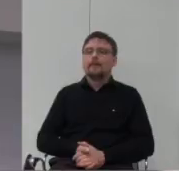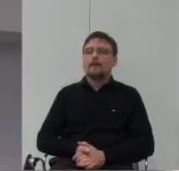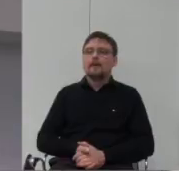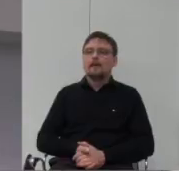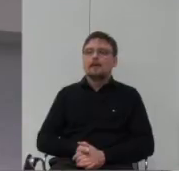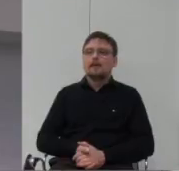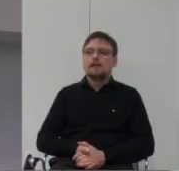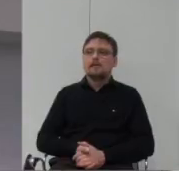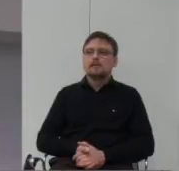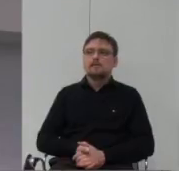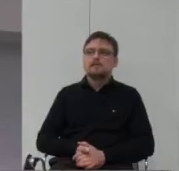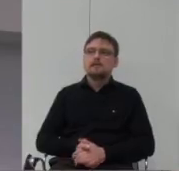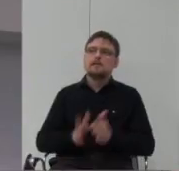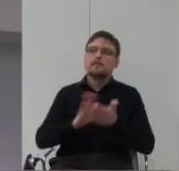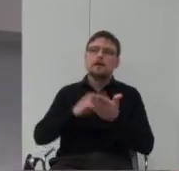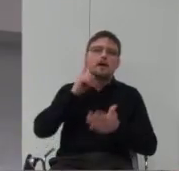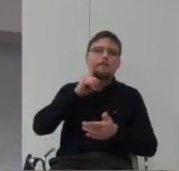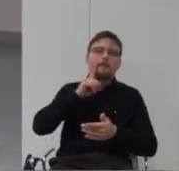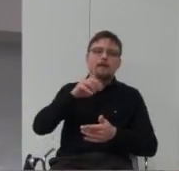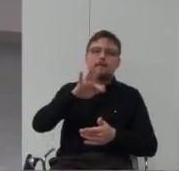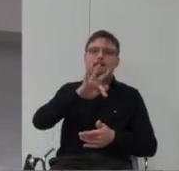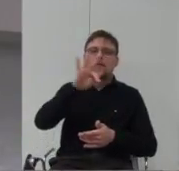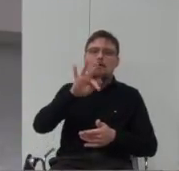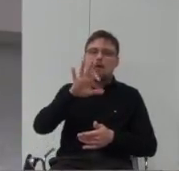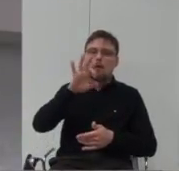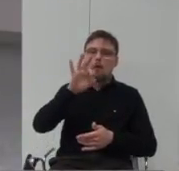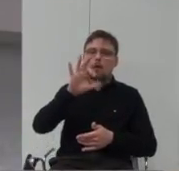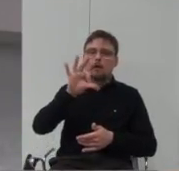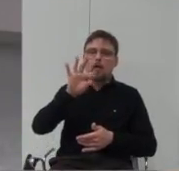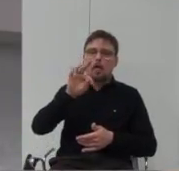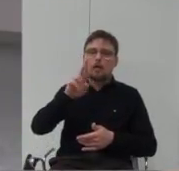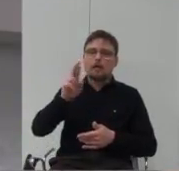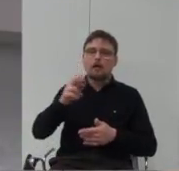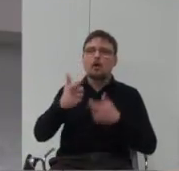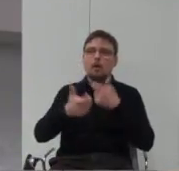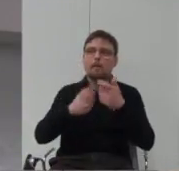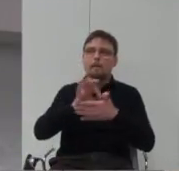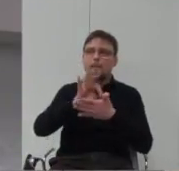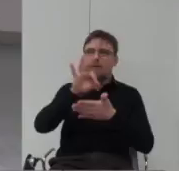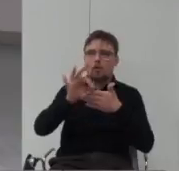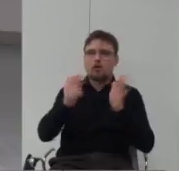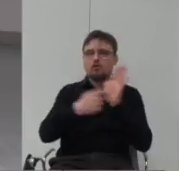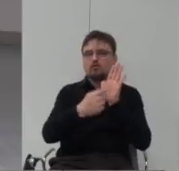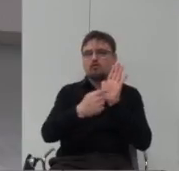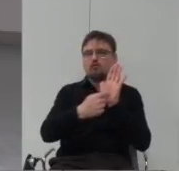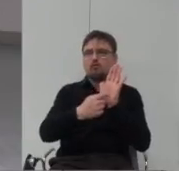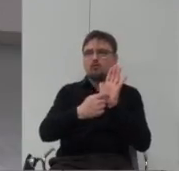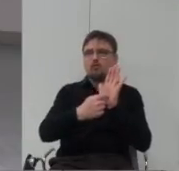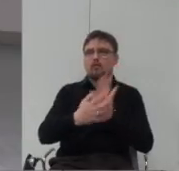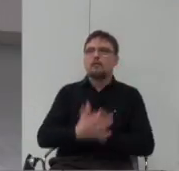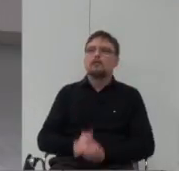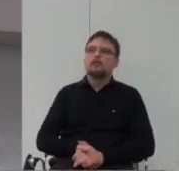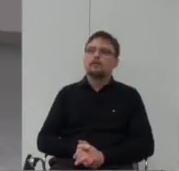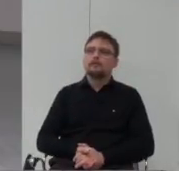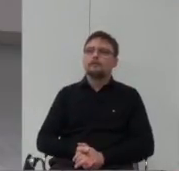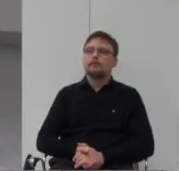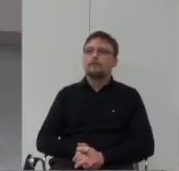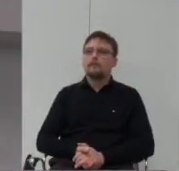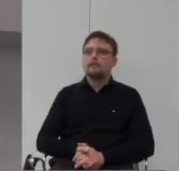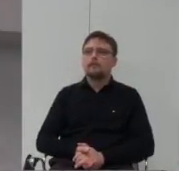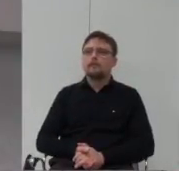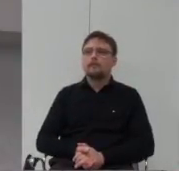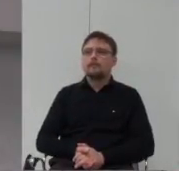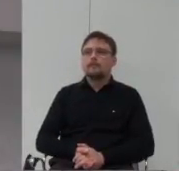mieszkają ludzie, gdzie ludzie tworzą. No tu Norman Foster jest na przykład bardzo zajęty